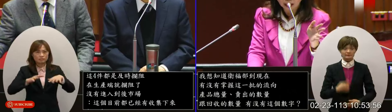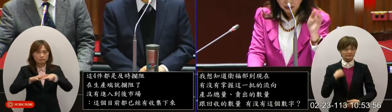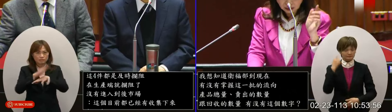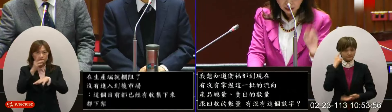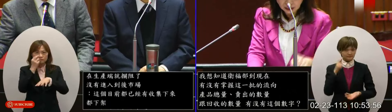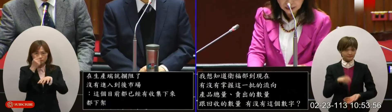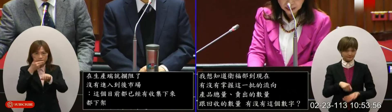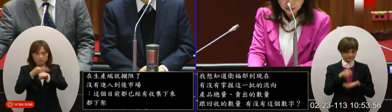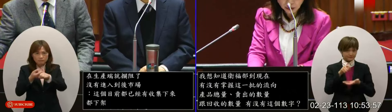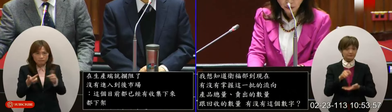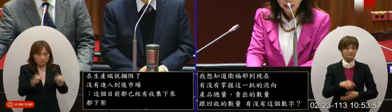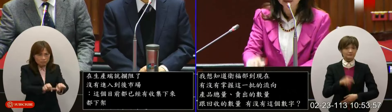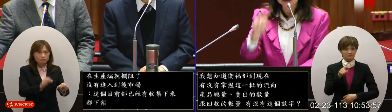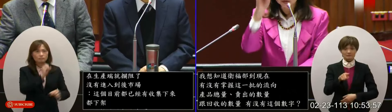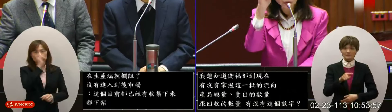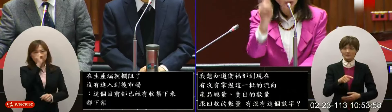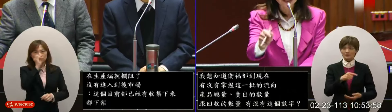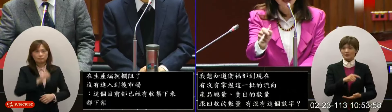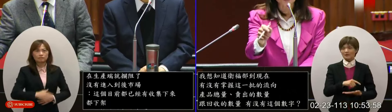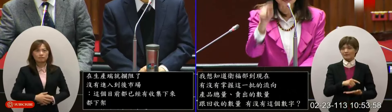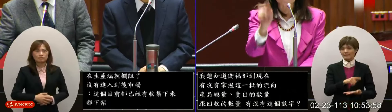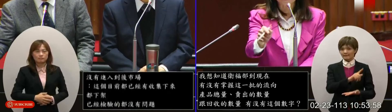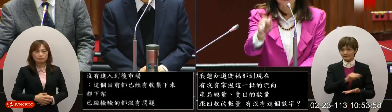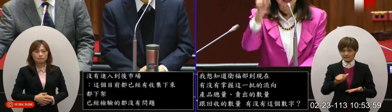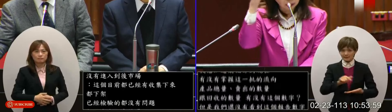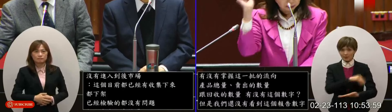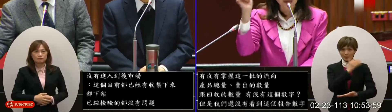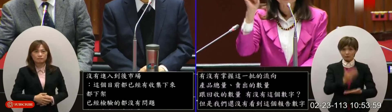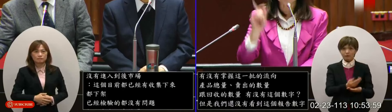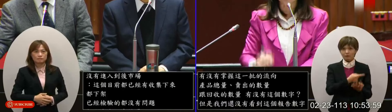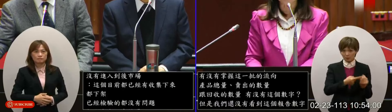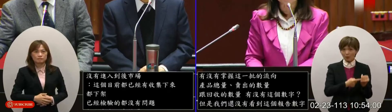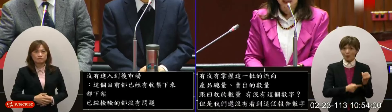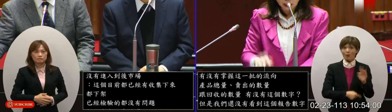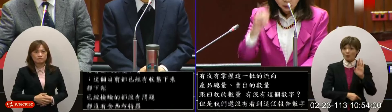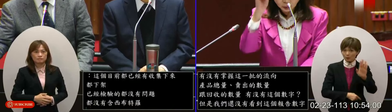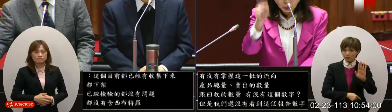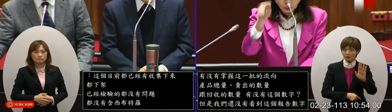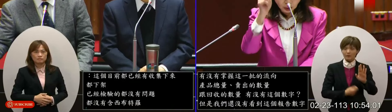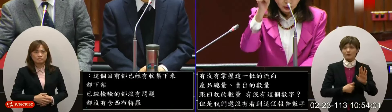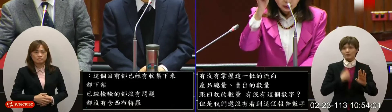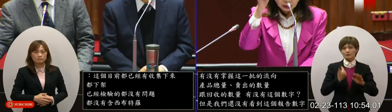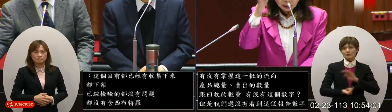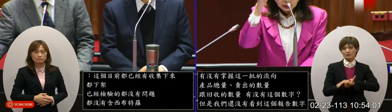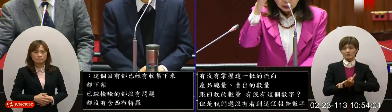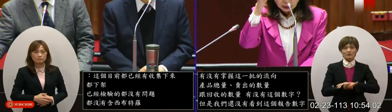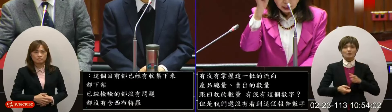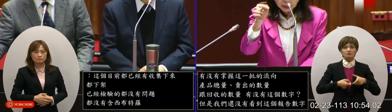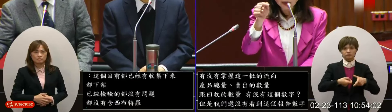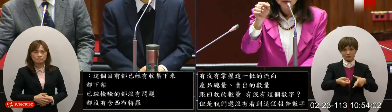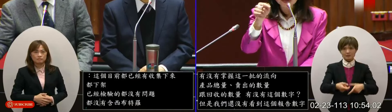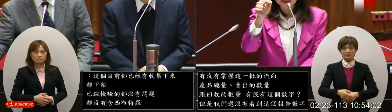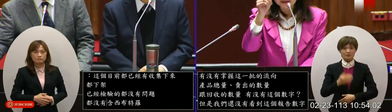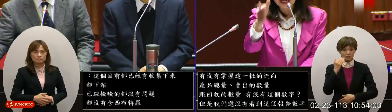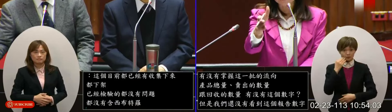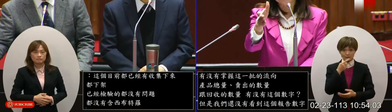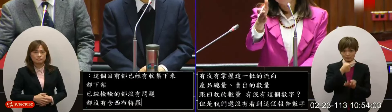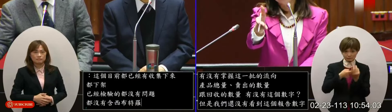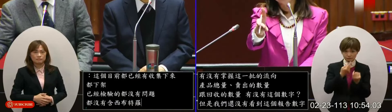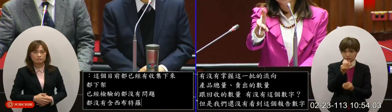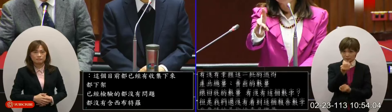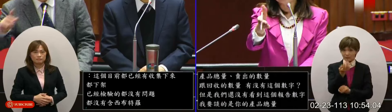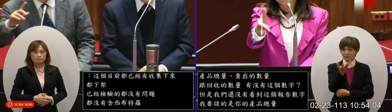的是哈，你的产品总量。如果你有数字非常好，赶快让国人知道。如果你没有数字，